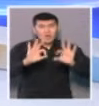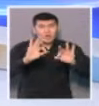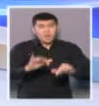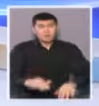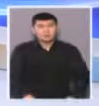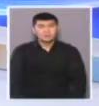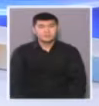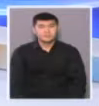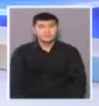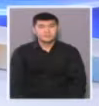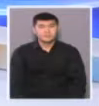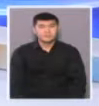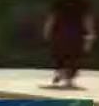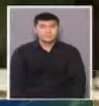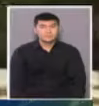сөйлеуге мәжбүрміз.